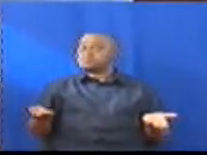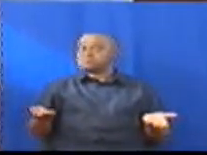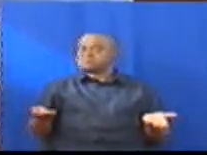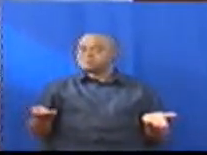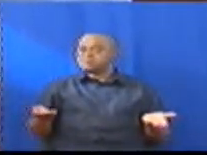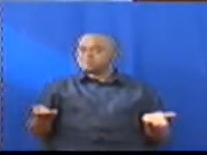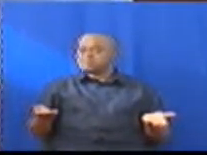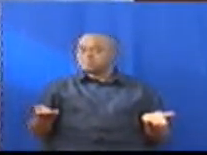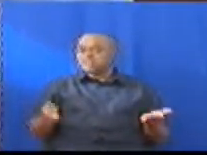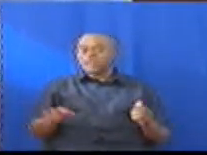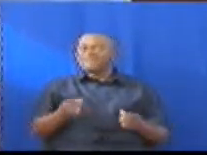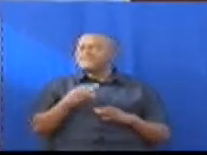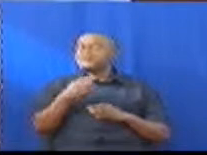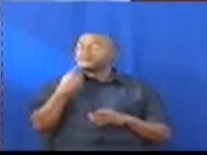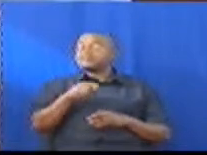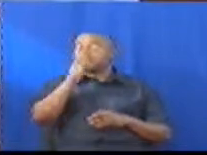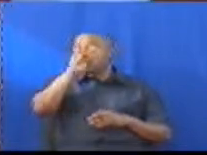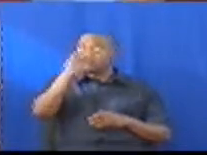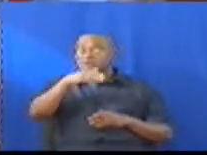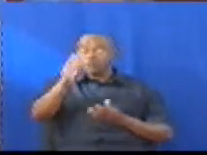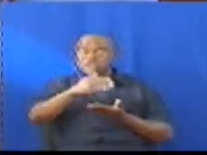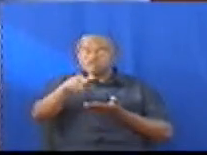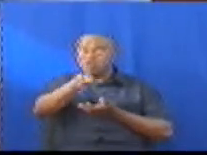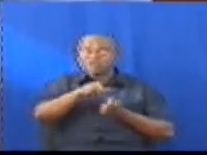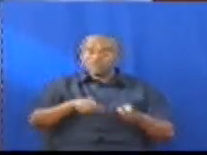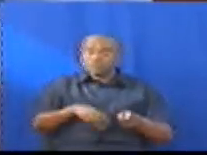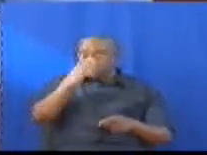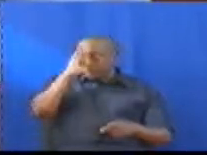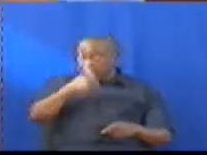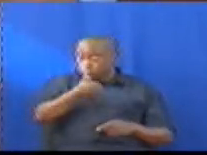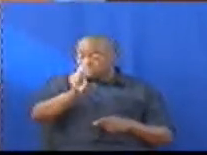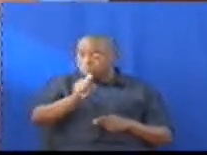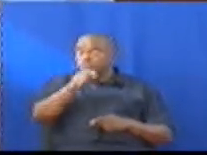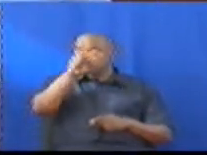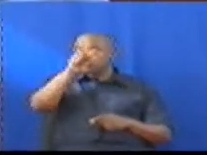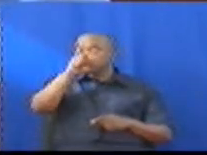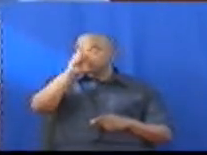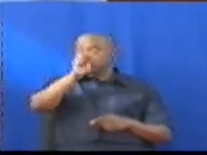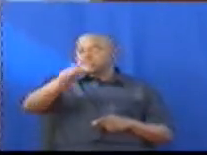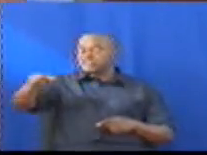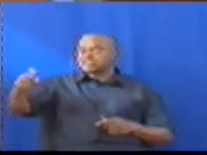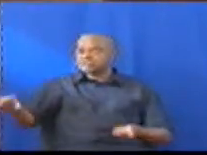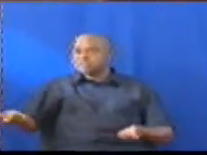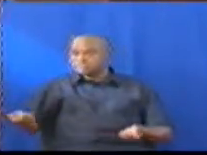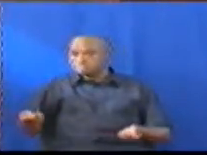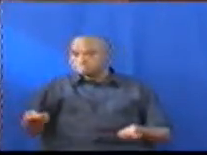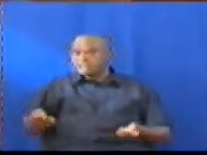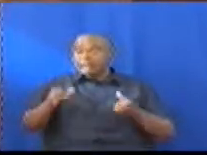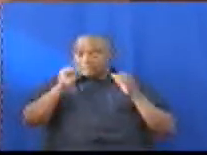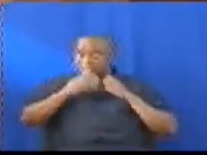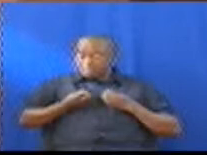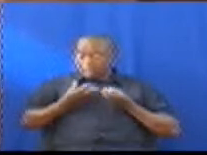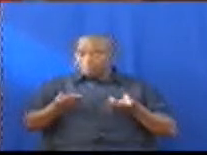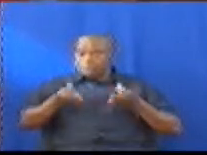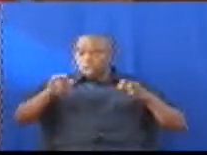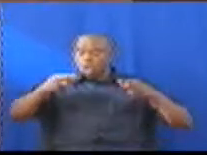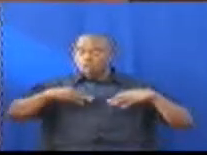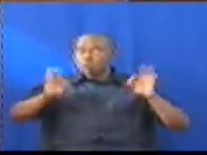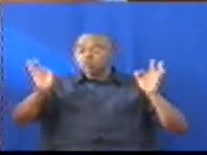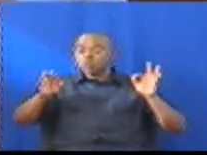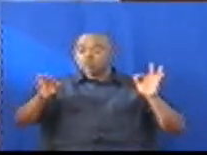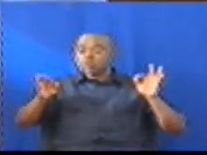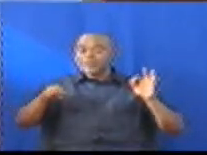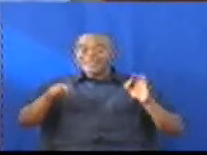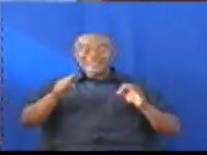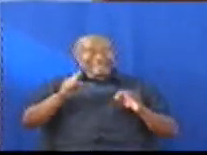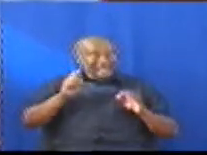Utasemaje mwananchi anakwenda kufungua mashtaka ovyo ovyo wakati yeye ndio mwenye nchi? Nchi yake mwenyewe. Anatakiwa apewe uhuru wa kila aina, alindwe kila